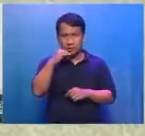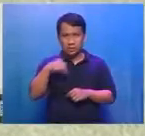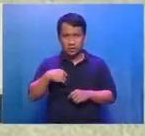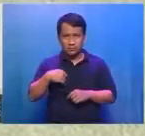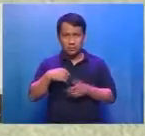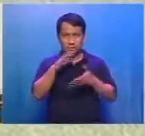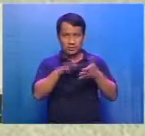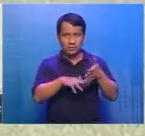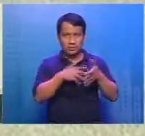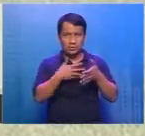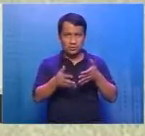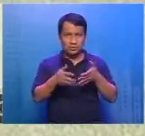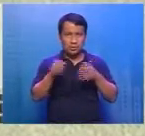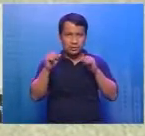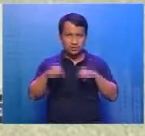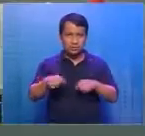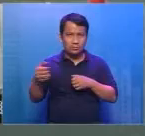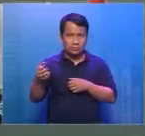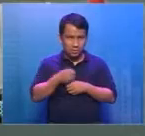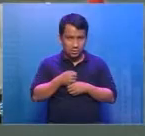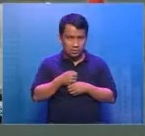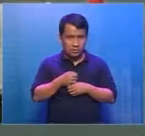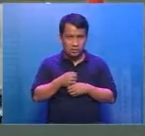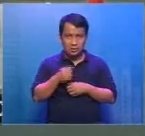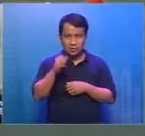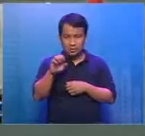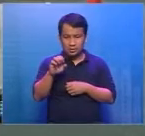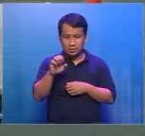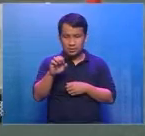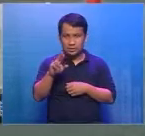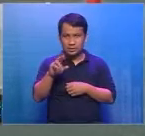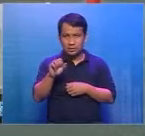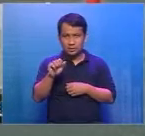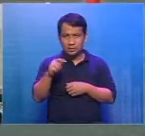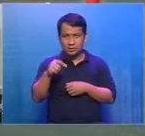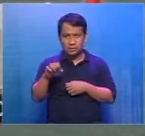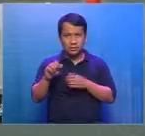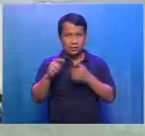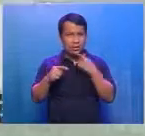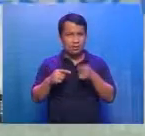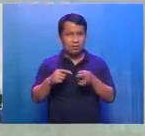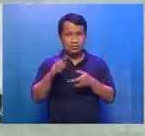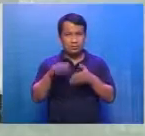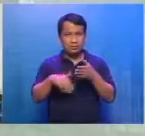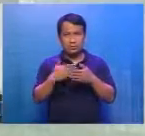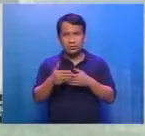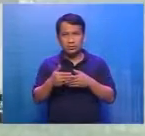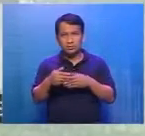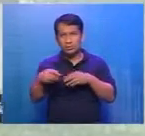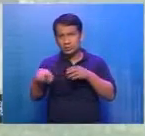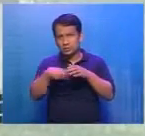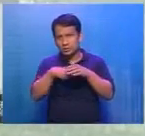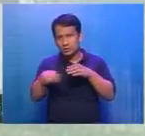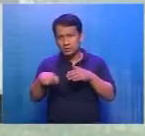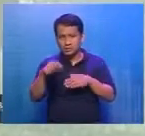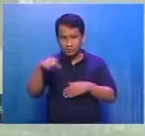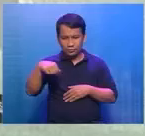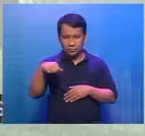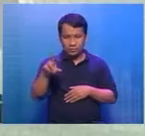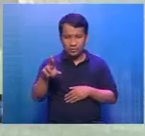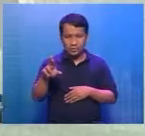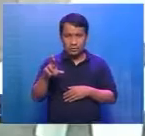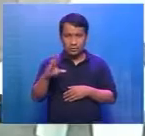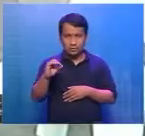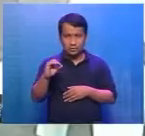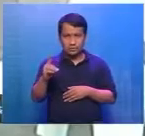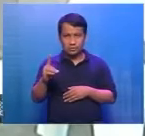by appointment na ang pagkuha ng EasyTrip RFID sticker. Kailangan lang i-scan ang QR code na